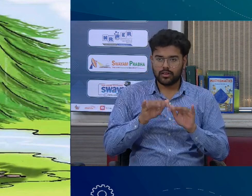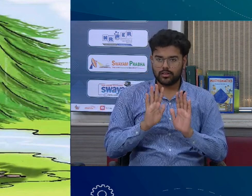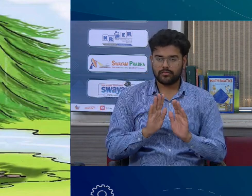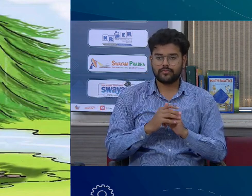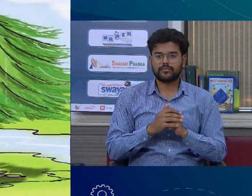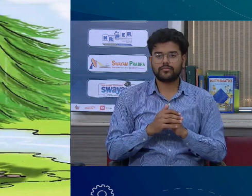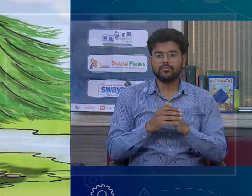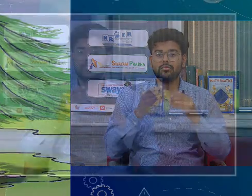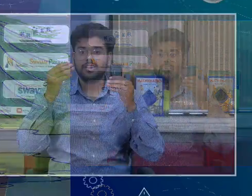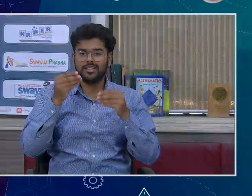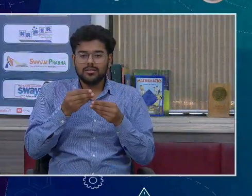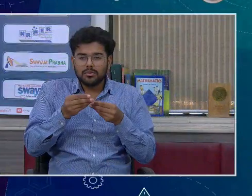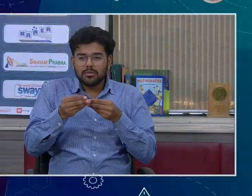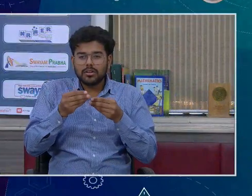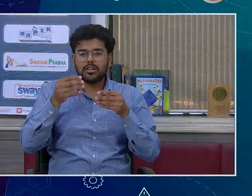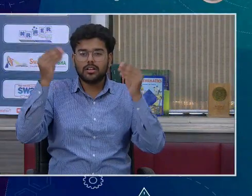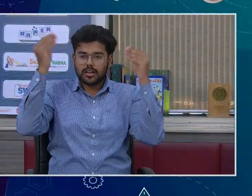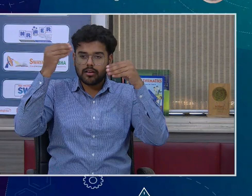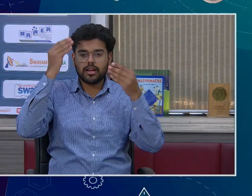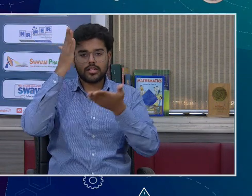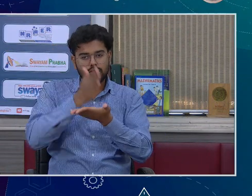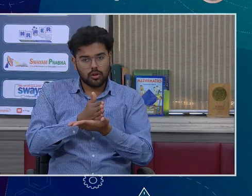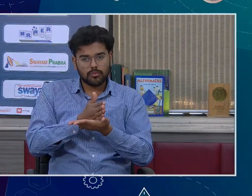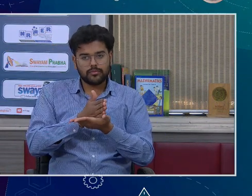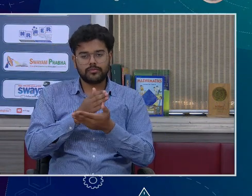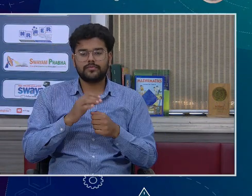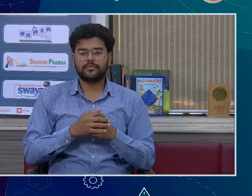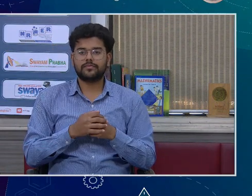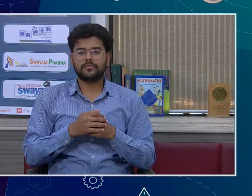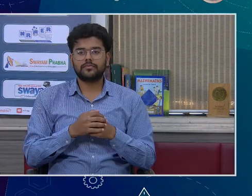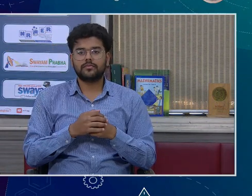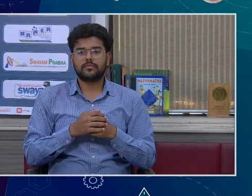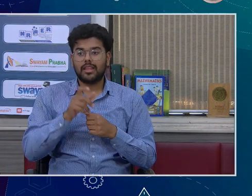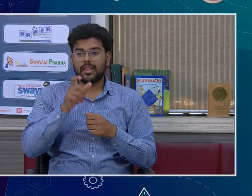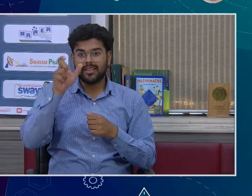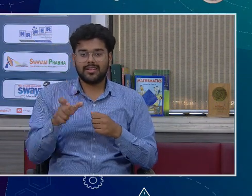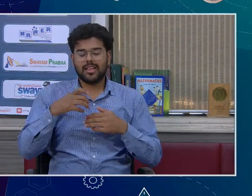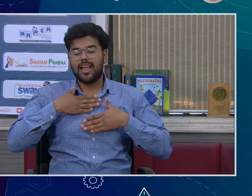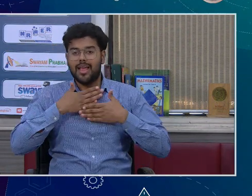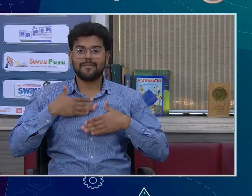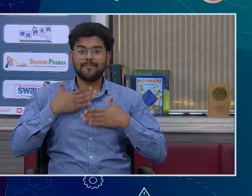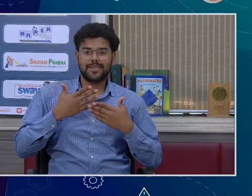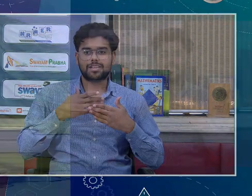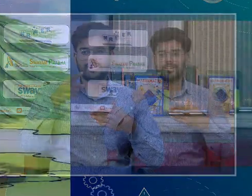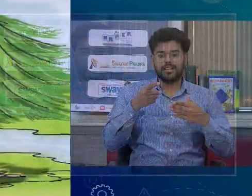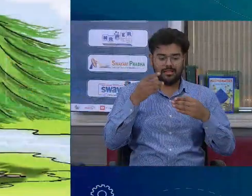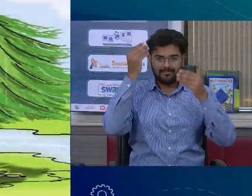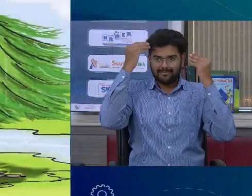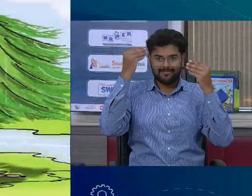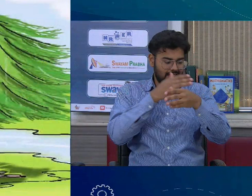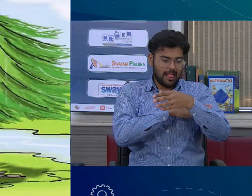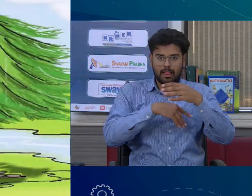Soon the rain stopped. थोड़ी देर के बाद बारिश रुक गई. शेट्टी वॉज हैप्पी दैट ही डिड नॉट गेट